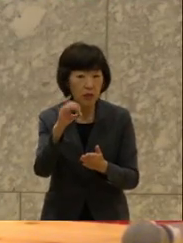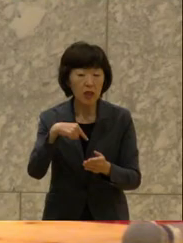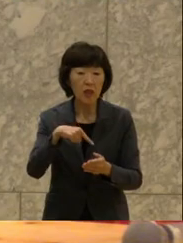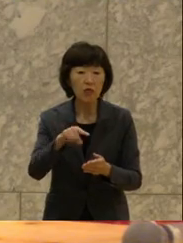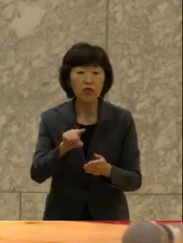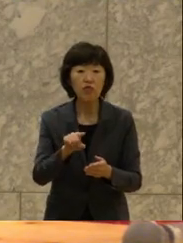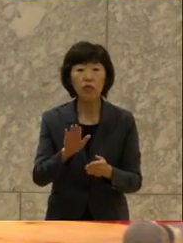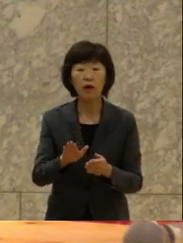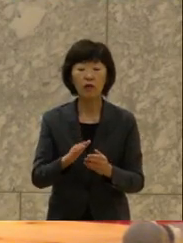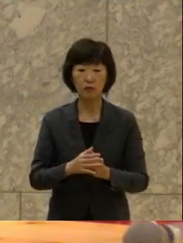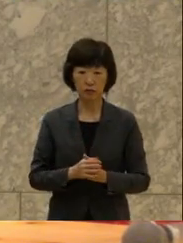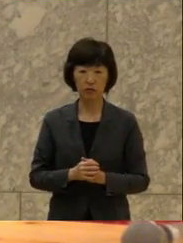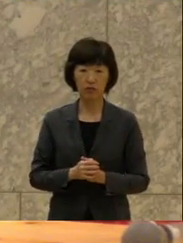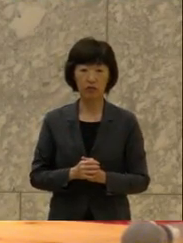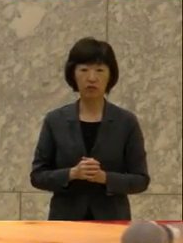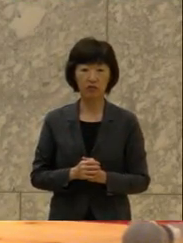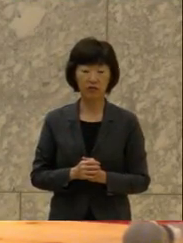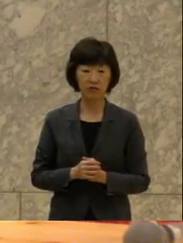ことがあるんですけどすごくやっぱり